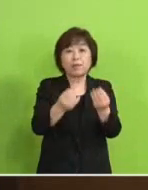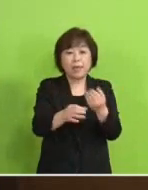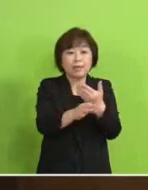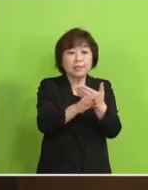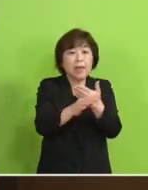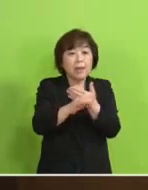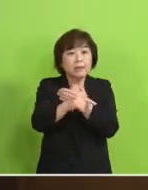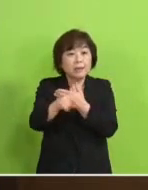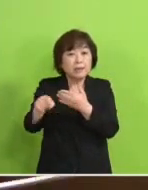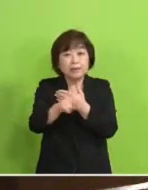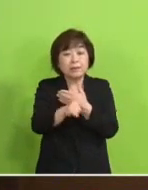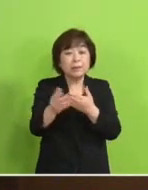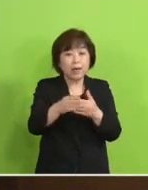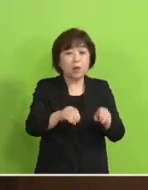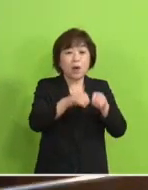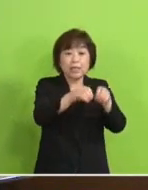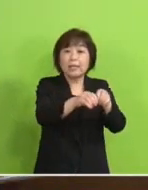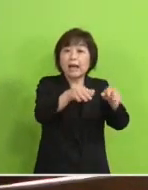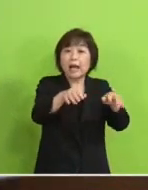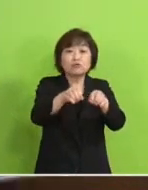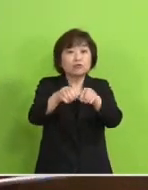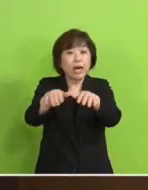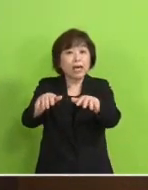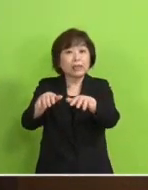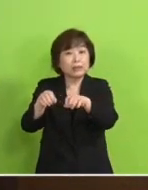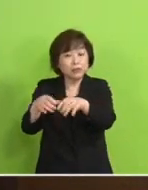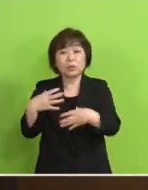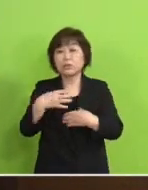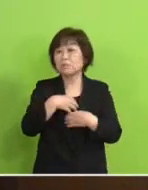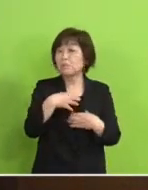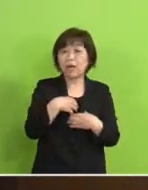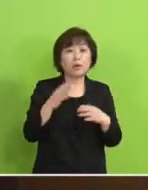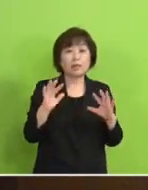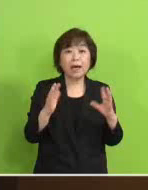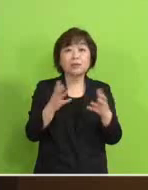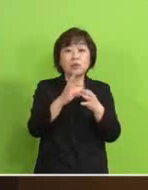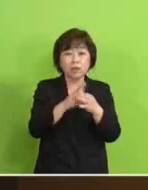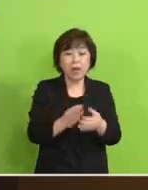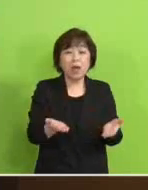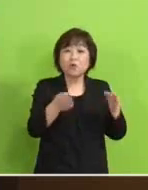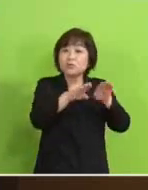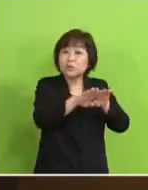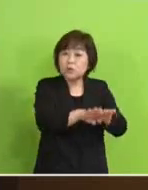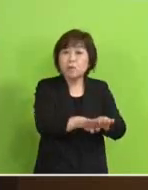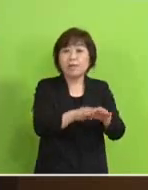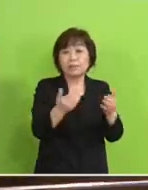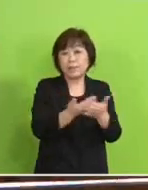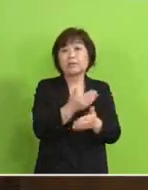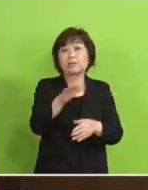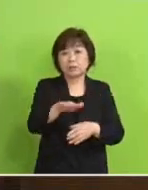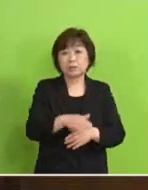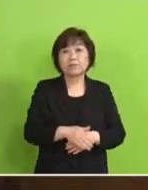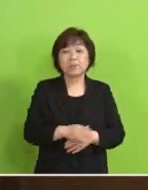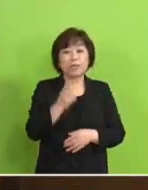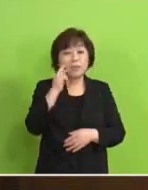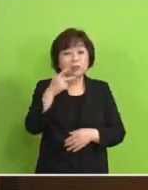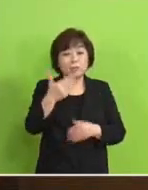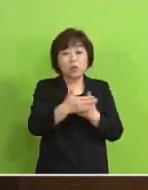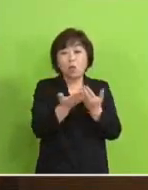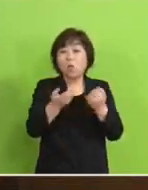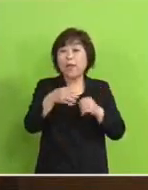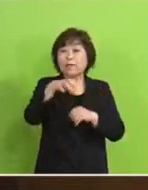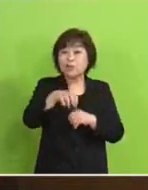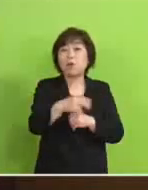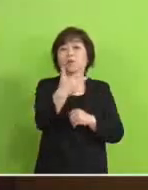の感染の拡大の感染の心配がなくなりましたので、今日から封じ込めでございます。松山保健